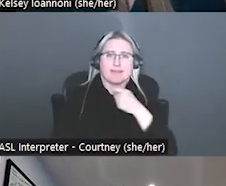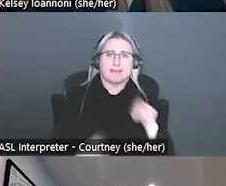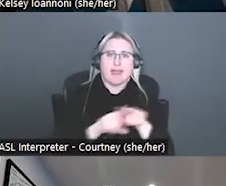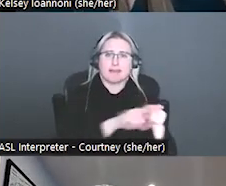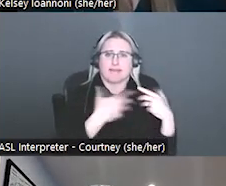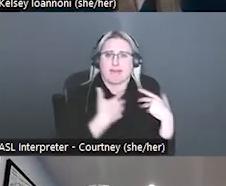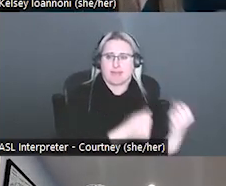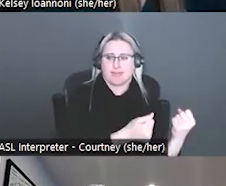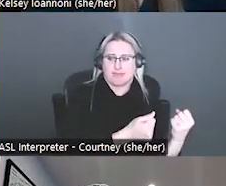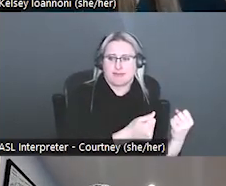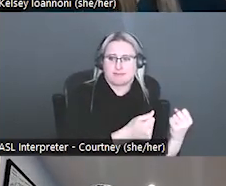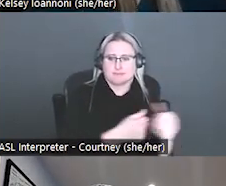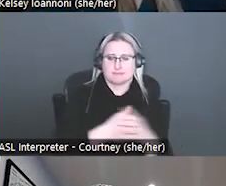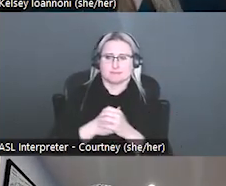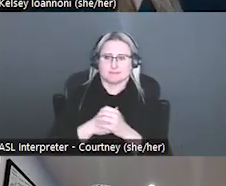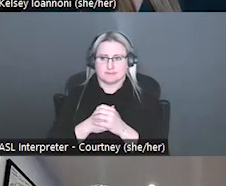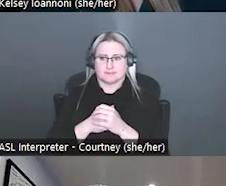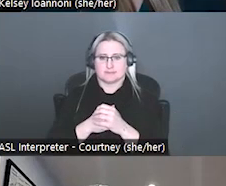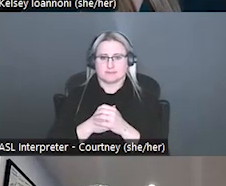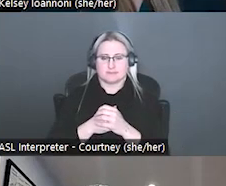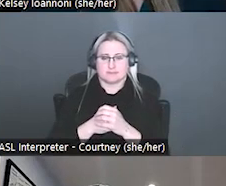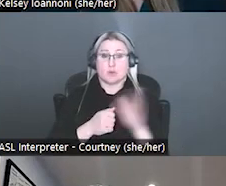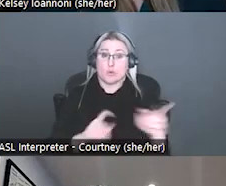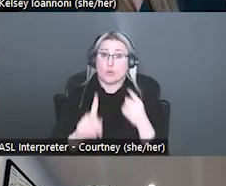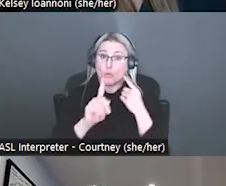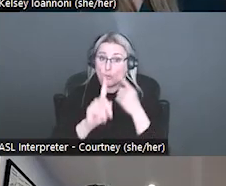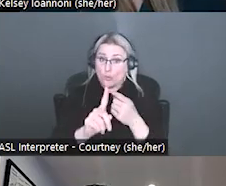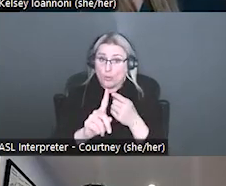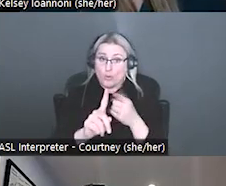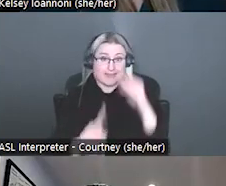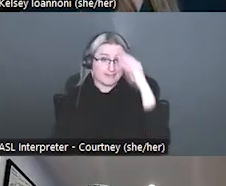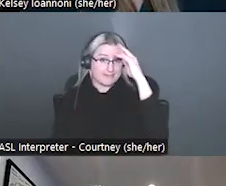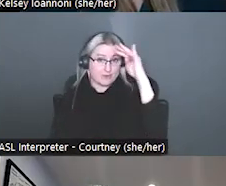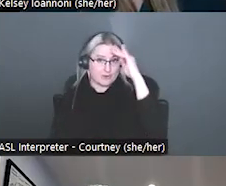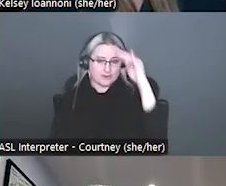à tout prix sur l'apparence extérieure et donc